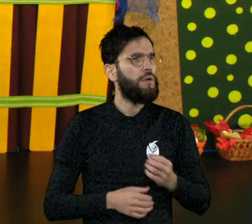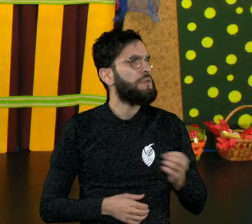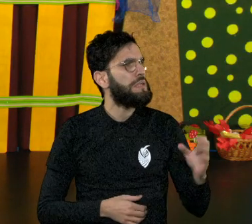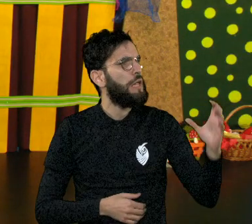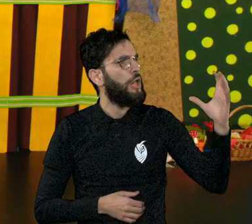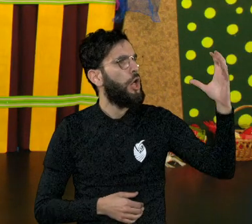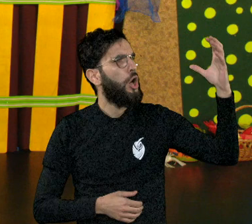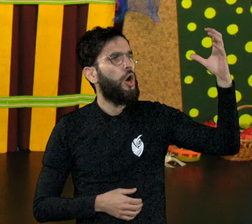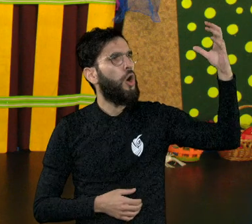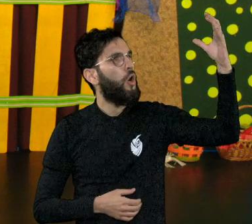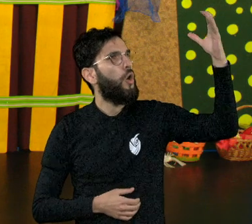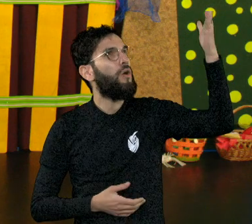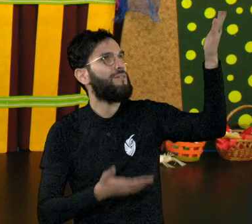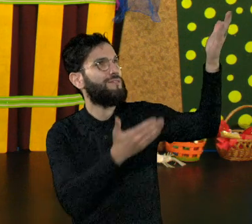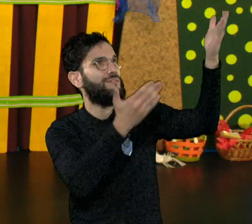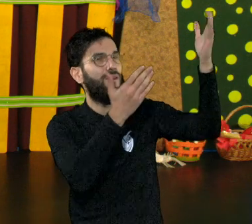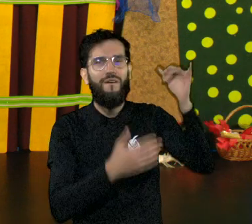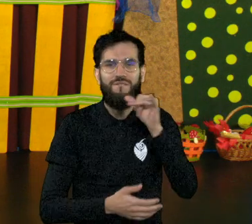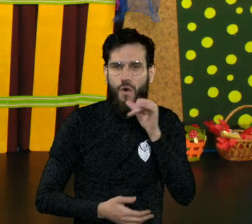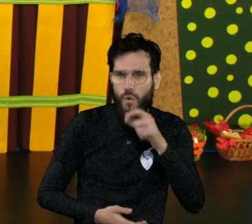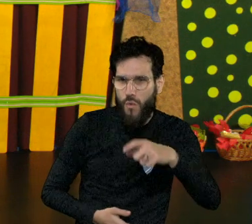Slnko, voda, horí, luky, les,